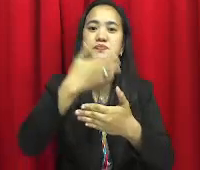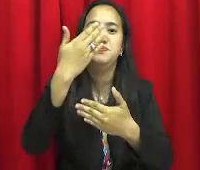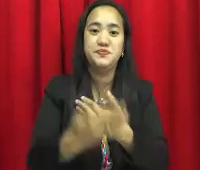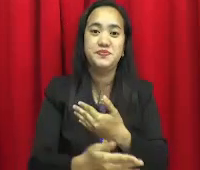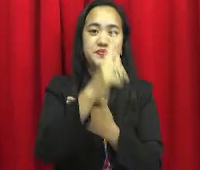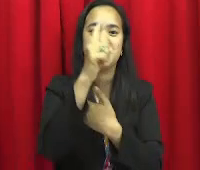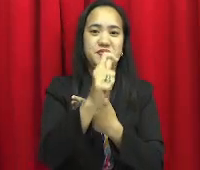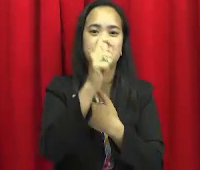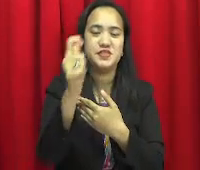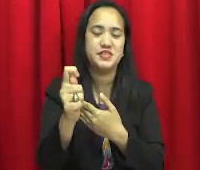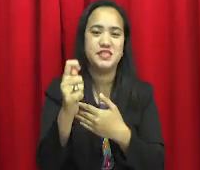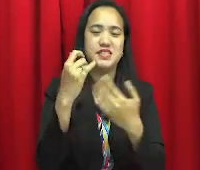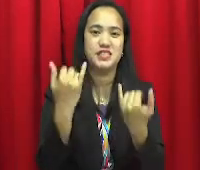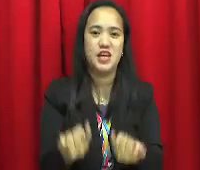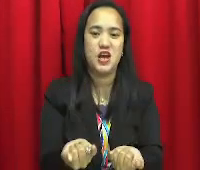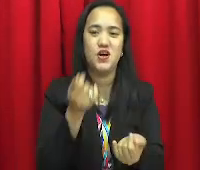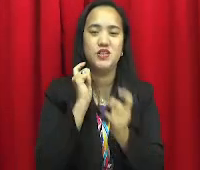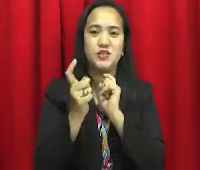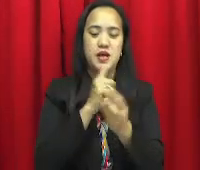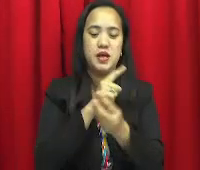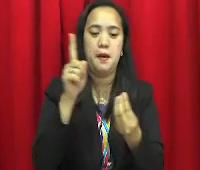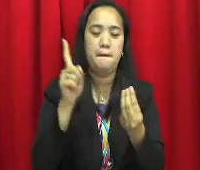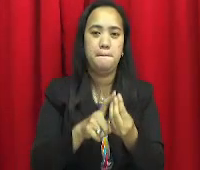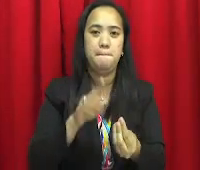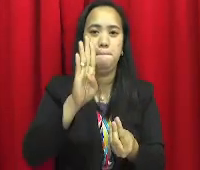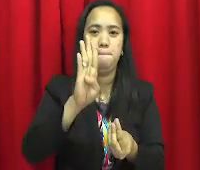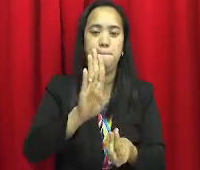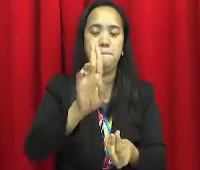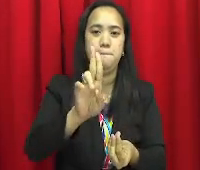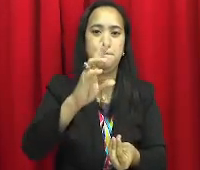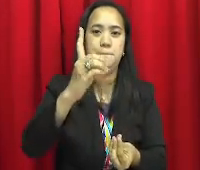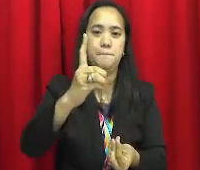Tuesday. Tatalakayin po natin ang budgeting,